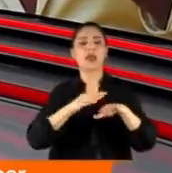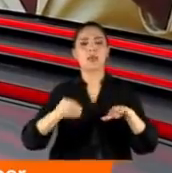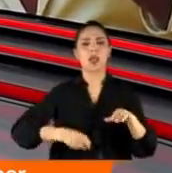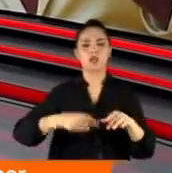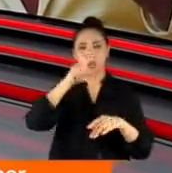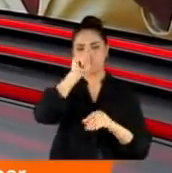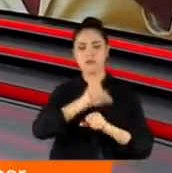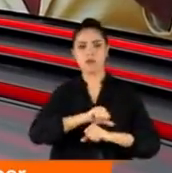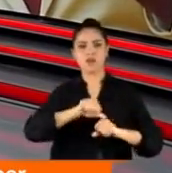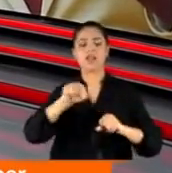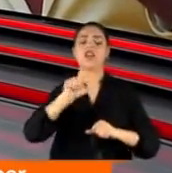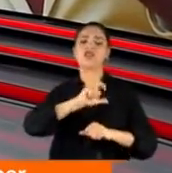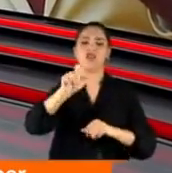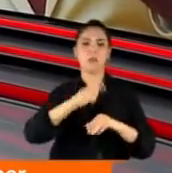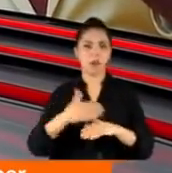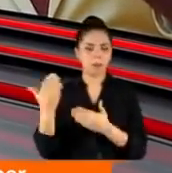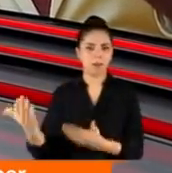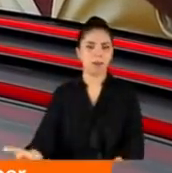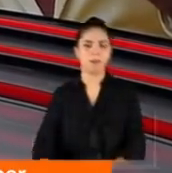suçlamaları Twitter'da yanıtladı.